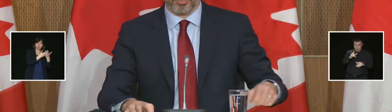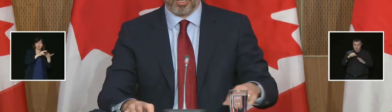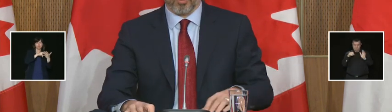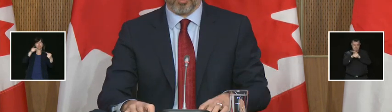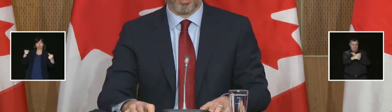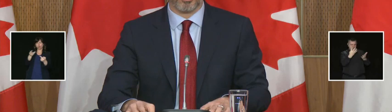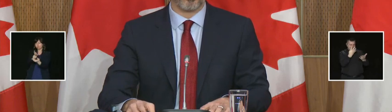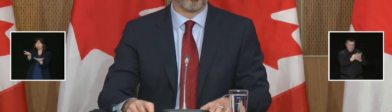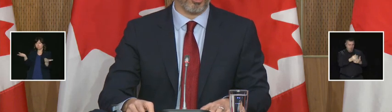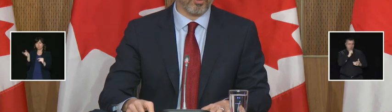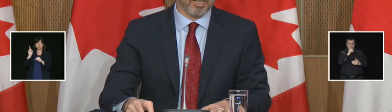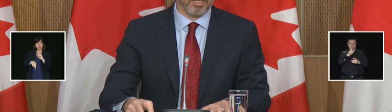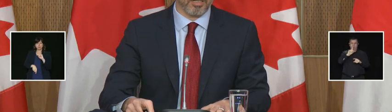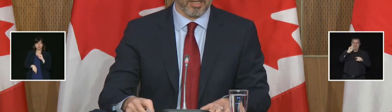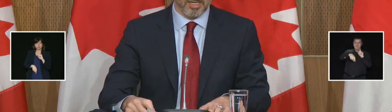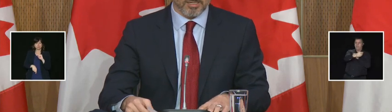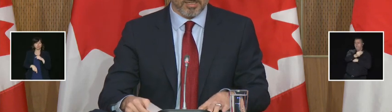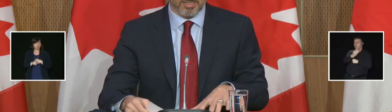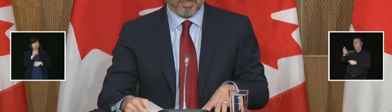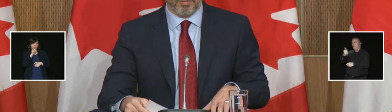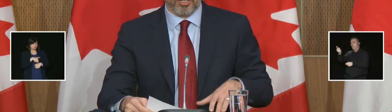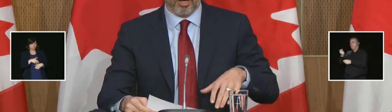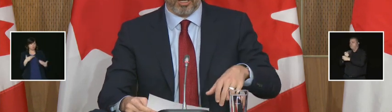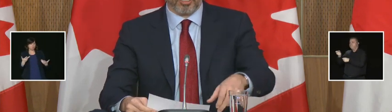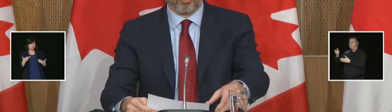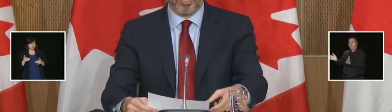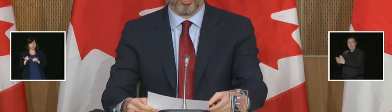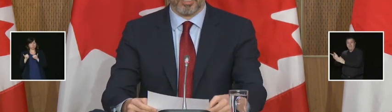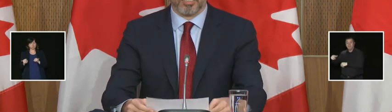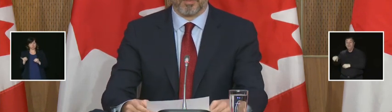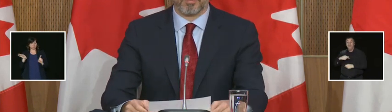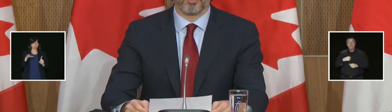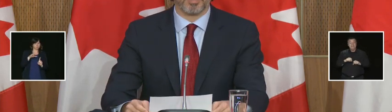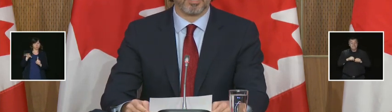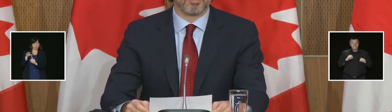oui johnny et ce système